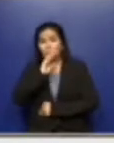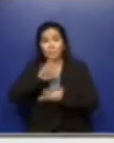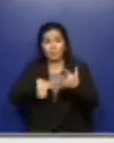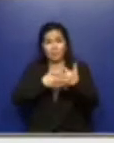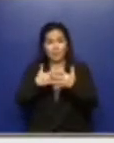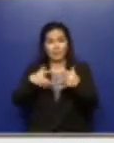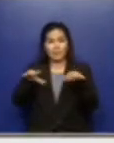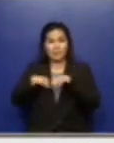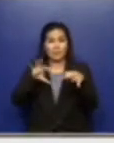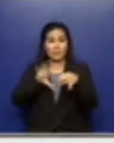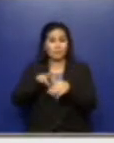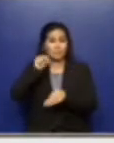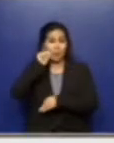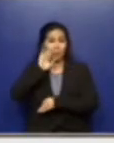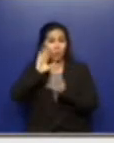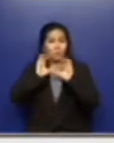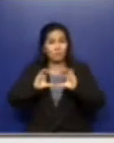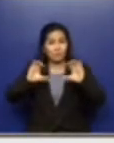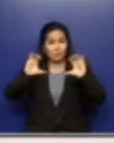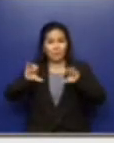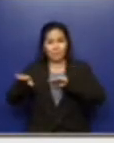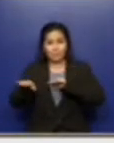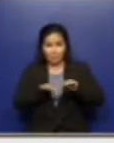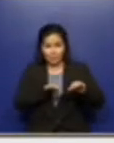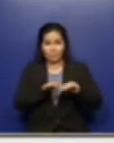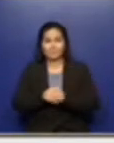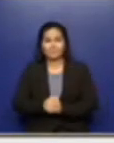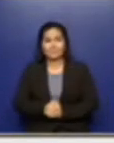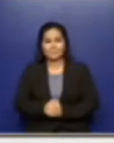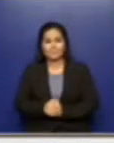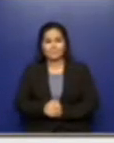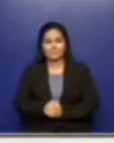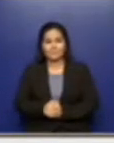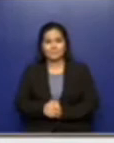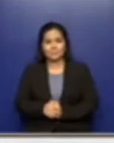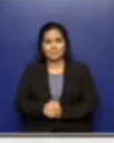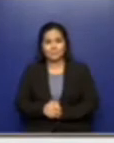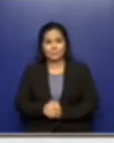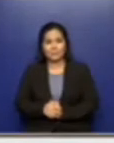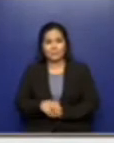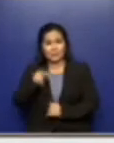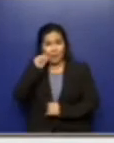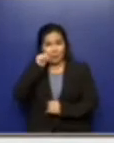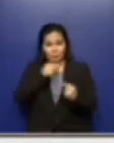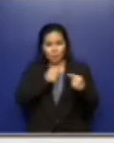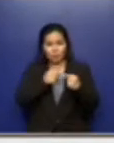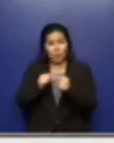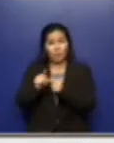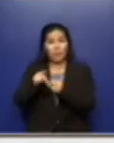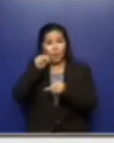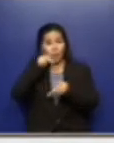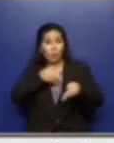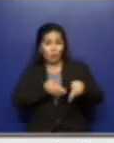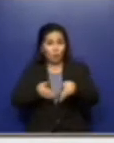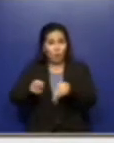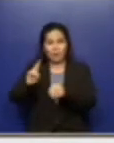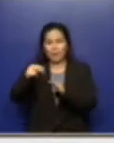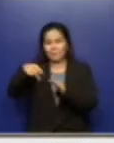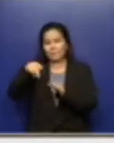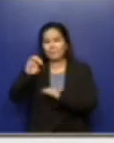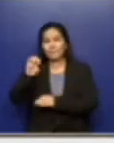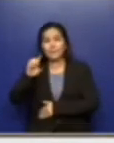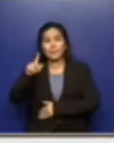ะครับน้ำตรงนี้ผมจะกราบเรียนว่าก็จะเข้ามาคลองละผีพัดเข้ามาคลองชลประท